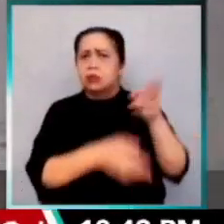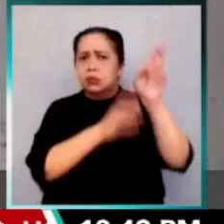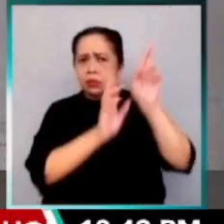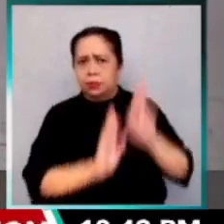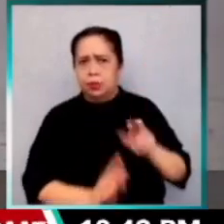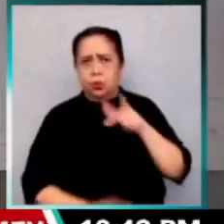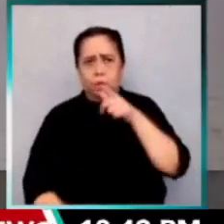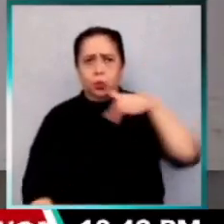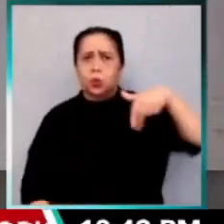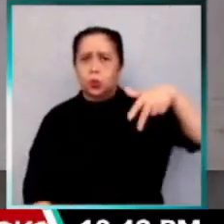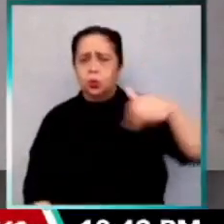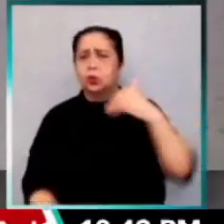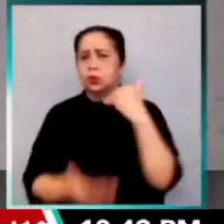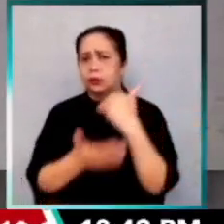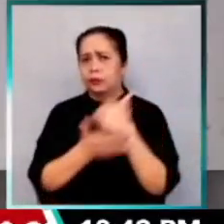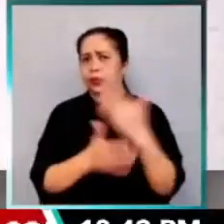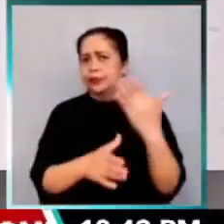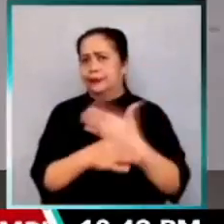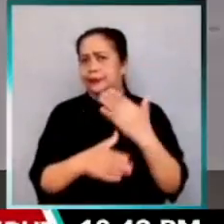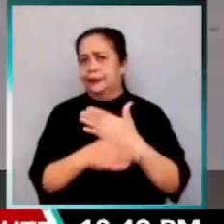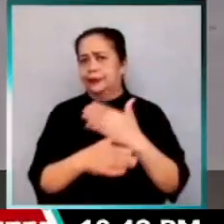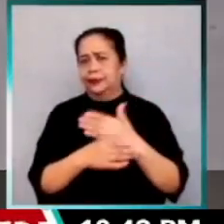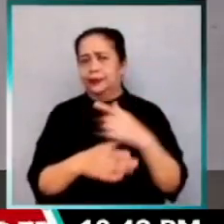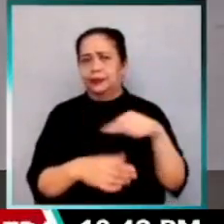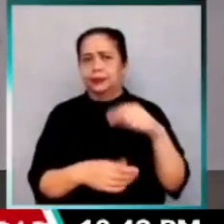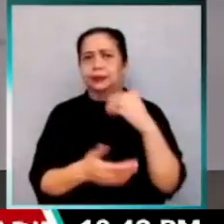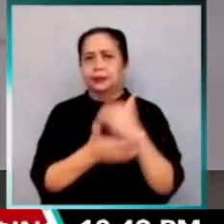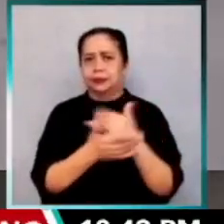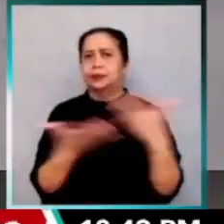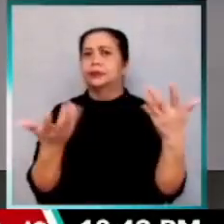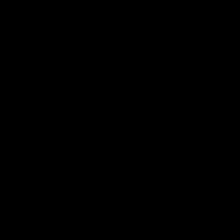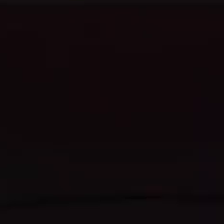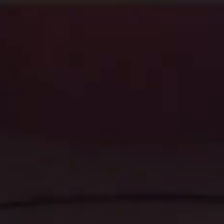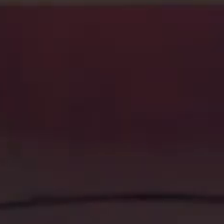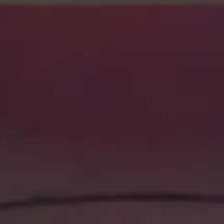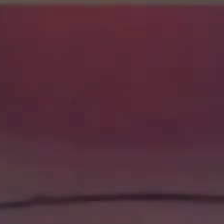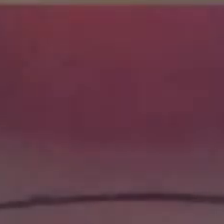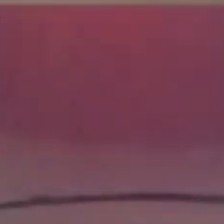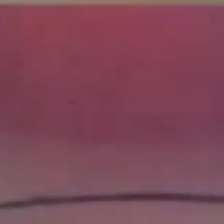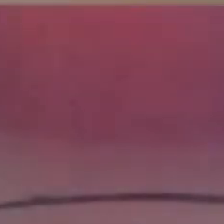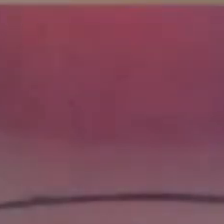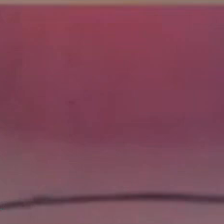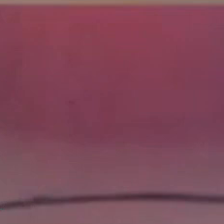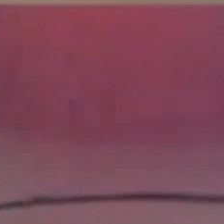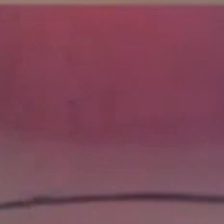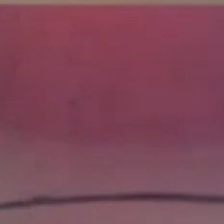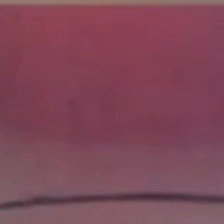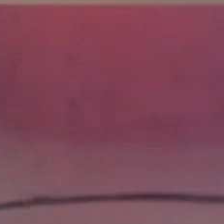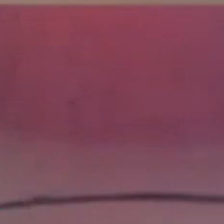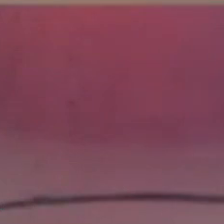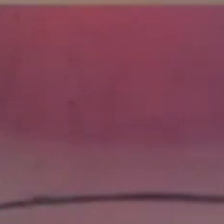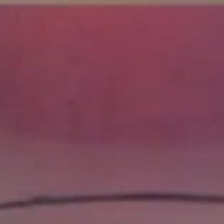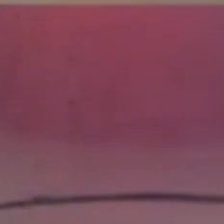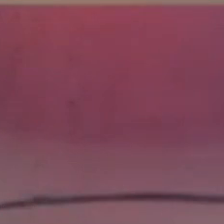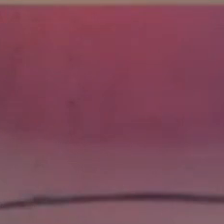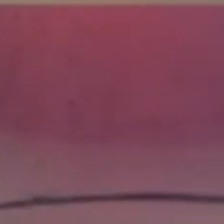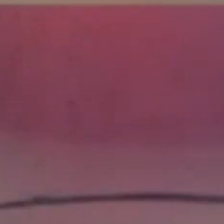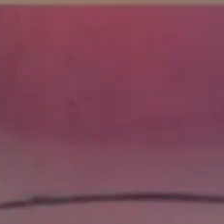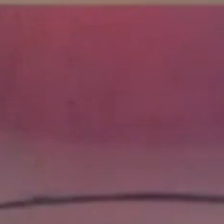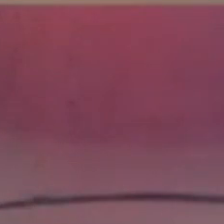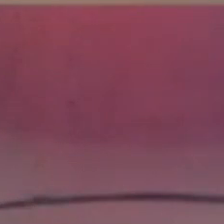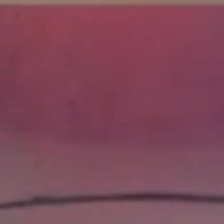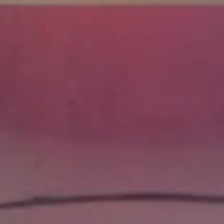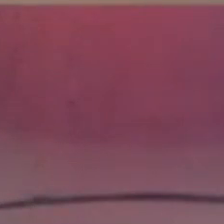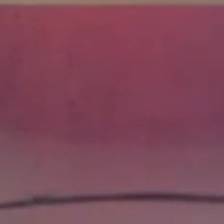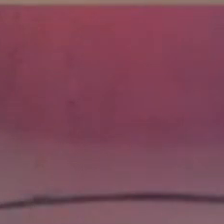para iwas abala na iwas disgrasya pa. Huwag magpahuli sa mga balitang dapat niyong